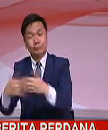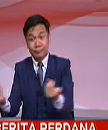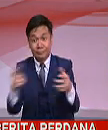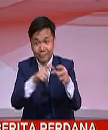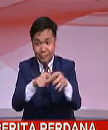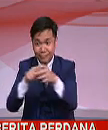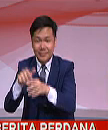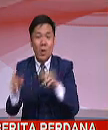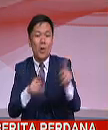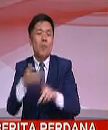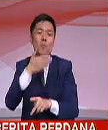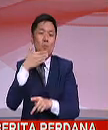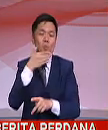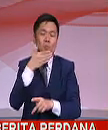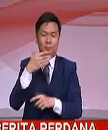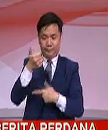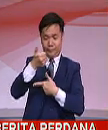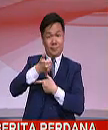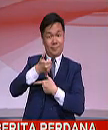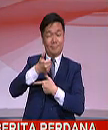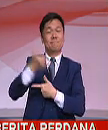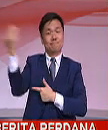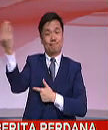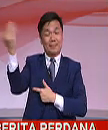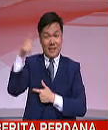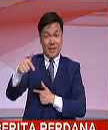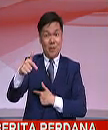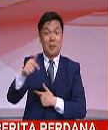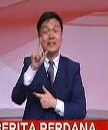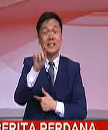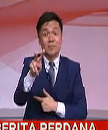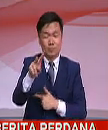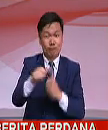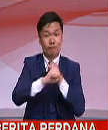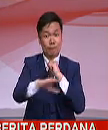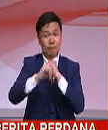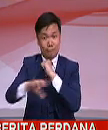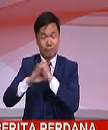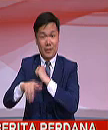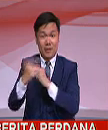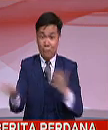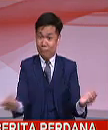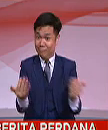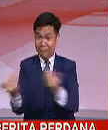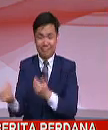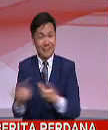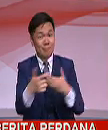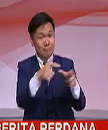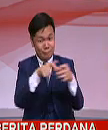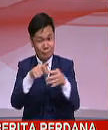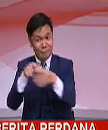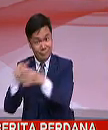Ya, Timbalan Menterinya Datuk Cik Abdullah Ahmad Nawi berkata melalui rancangan itu ia dijangka dapat mempromosi dan menarik minat